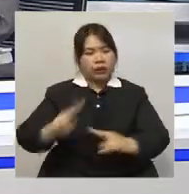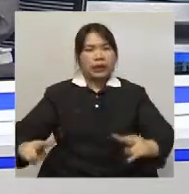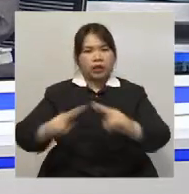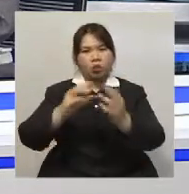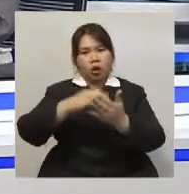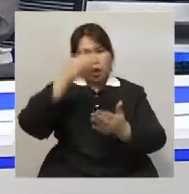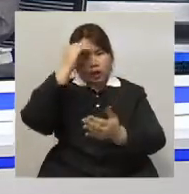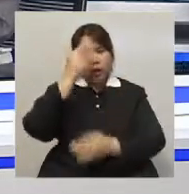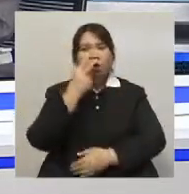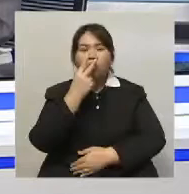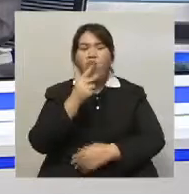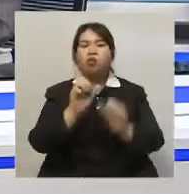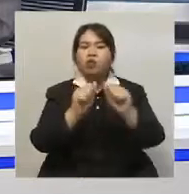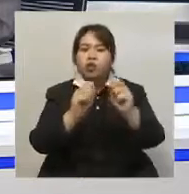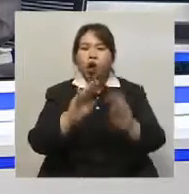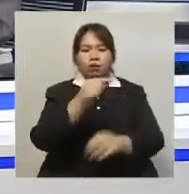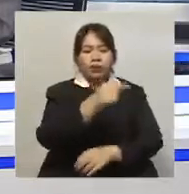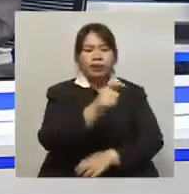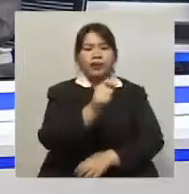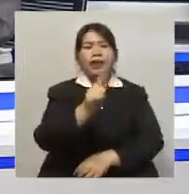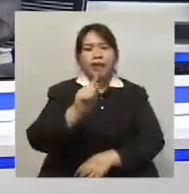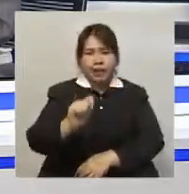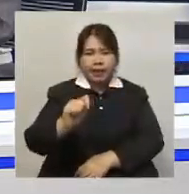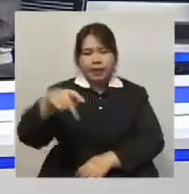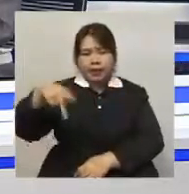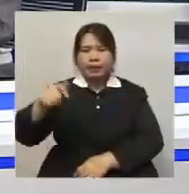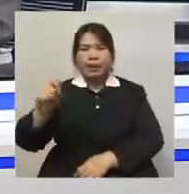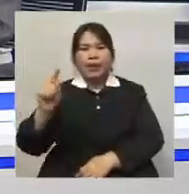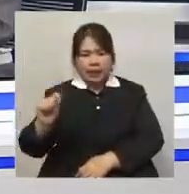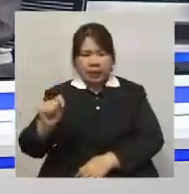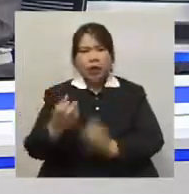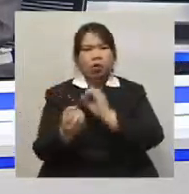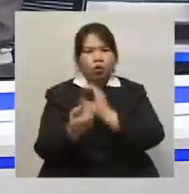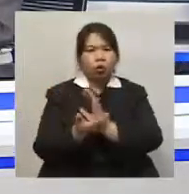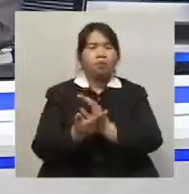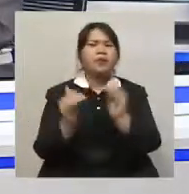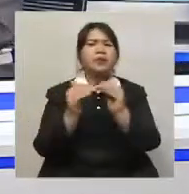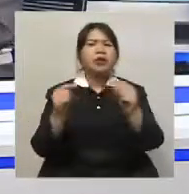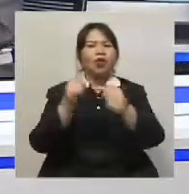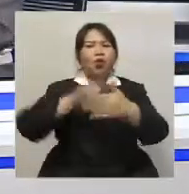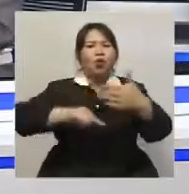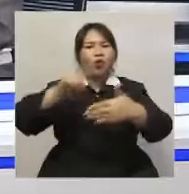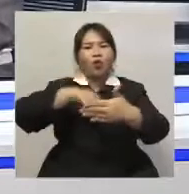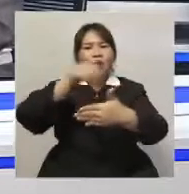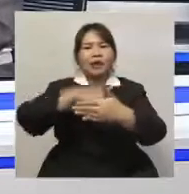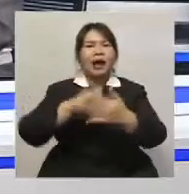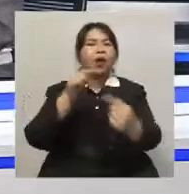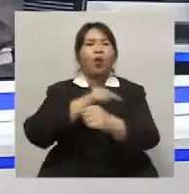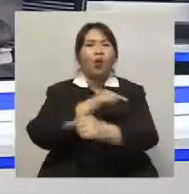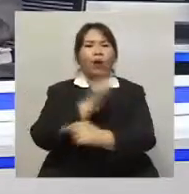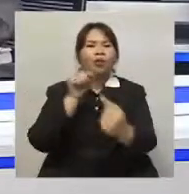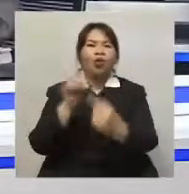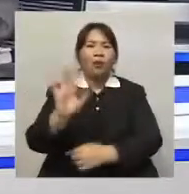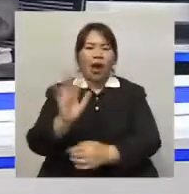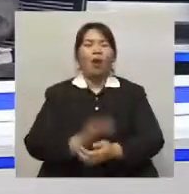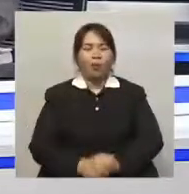าทบทวนวันสอบแคทแพทนะฮะของเด็กๆ เยาวชนเพื่อไม่ให้กระทบกับสิทธิ์ที่จะไปใช้ในการออกเสียงเลือกตั้งนะฮะขณะที่